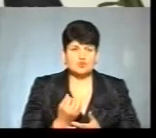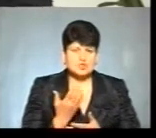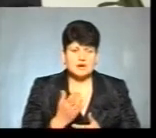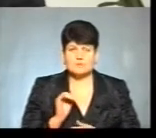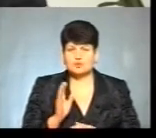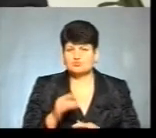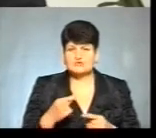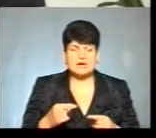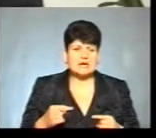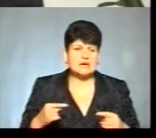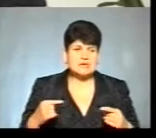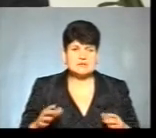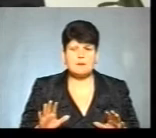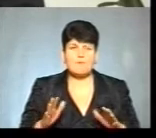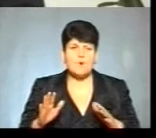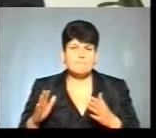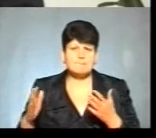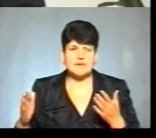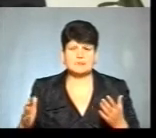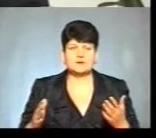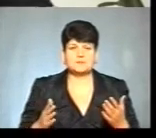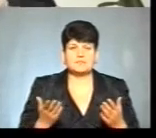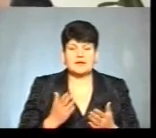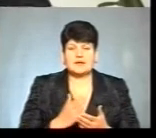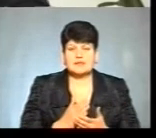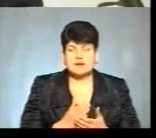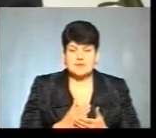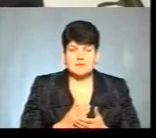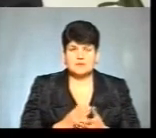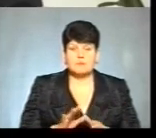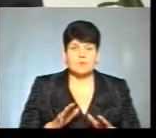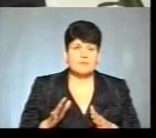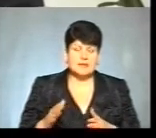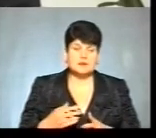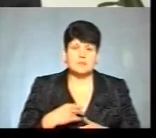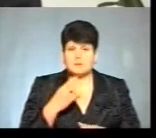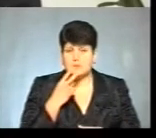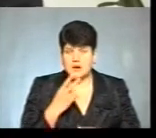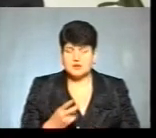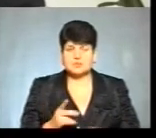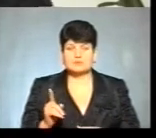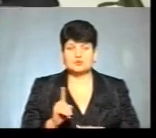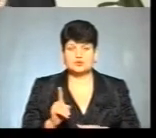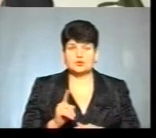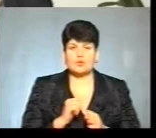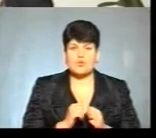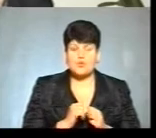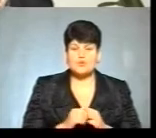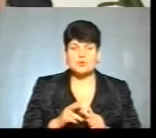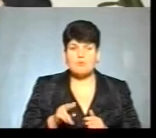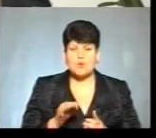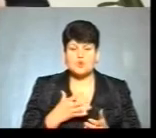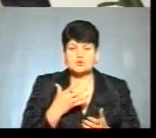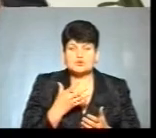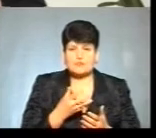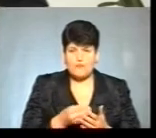бути різні моменти, так? І такі моменти є, і ми бачимо, що, знаєте, кожен по-своєму там